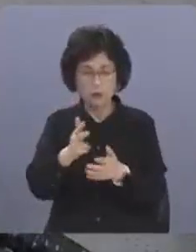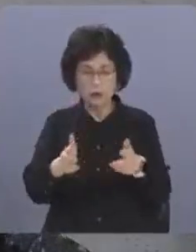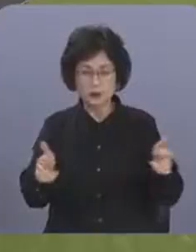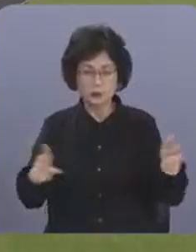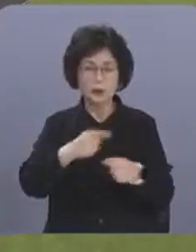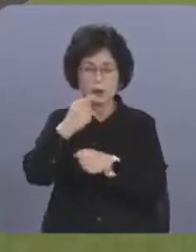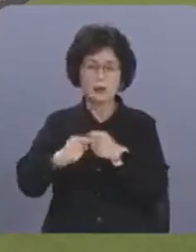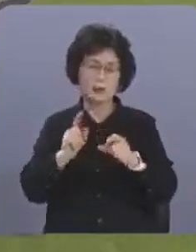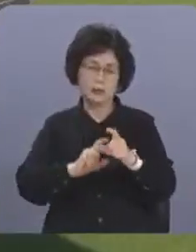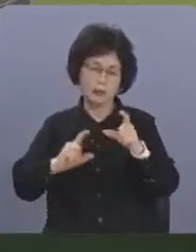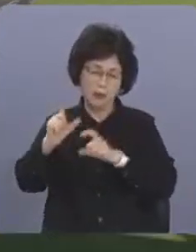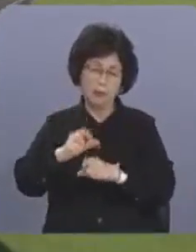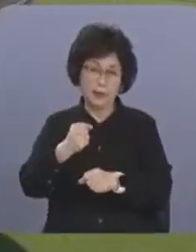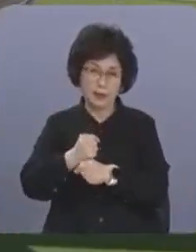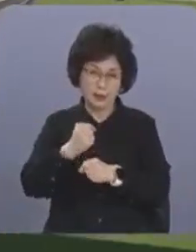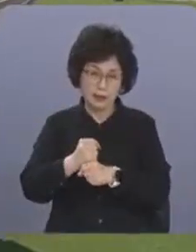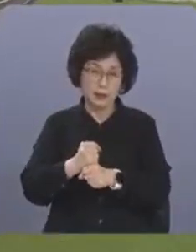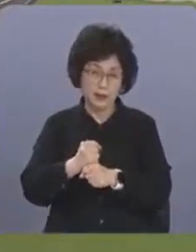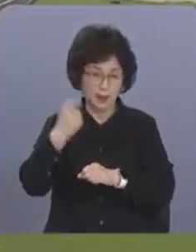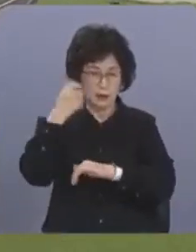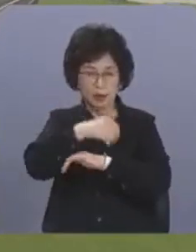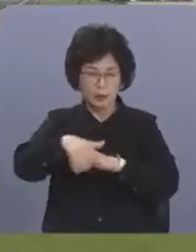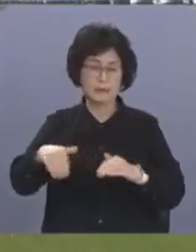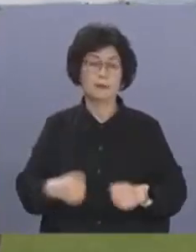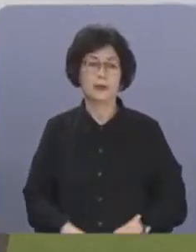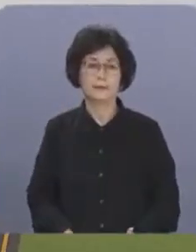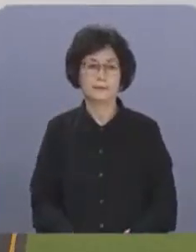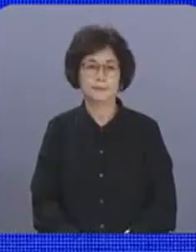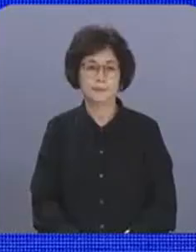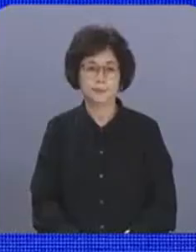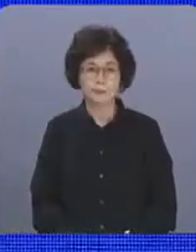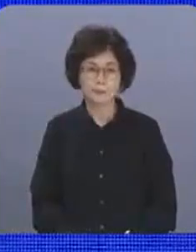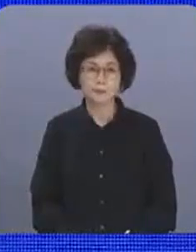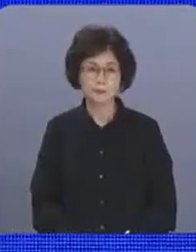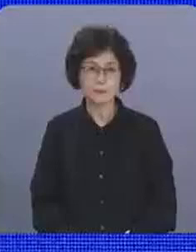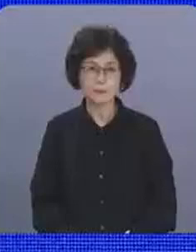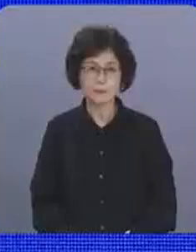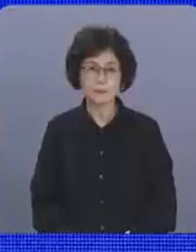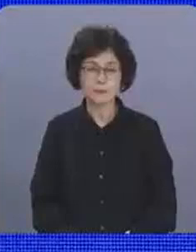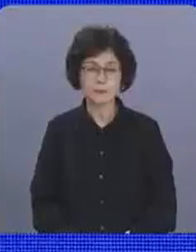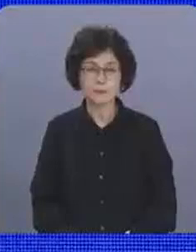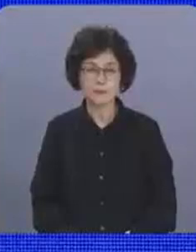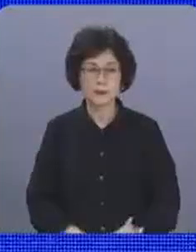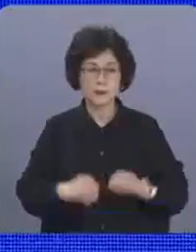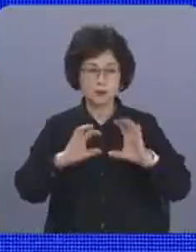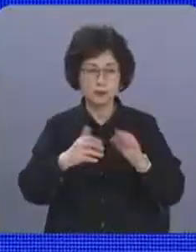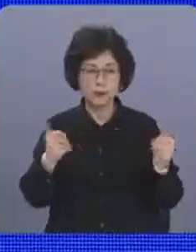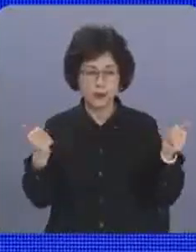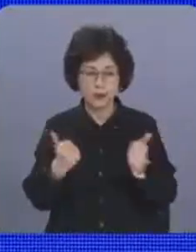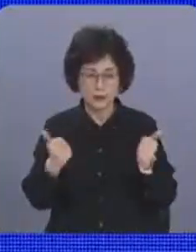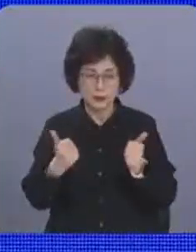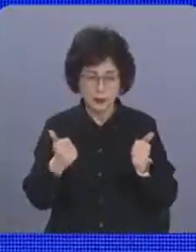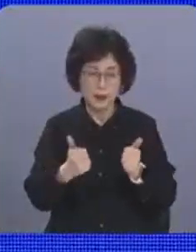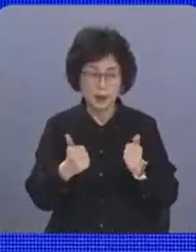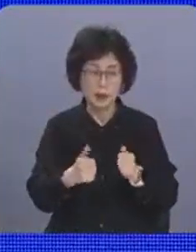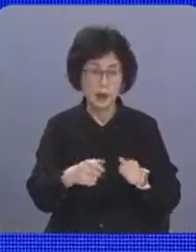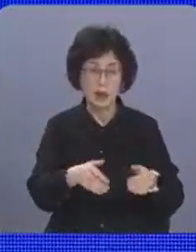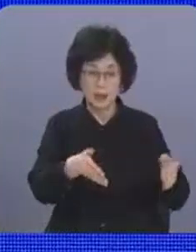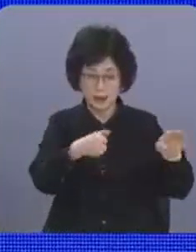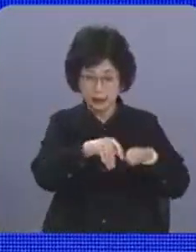1년 더 진행한다는 게 국토교통부의 설명입니다. 국회, 지자체, 관계기관, 주민